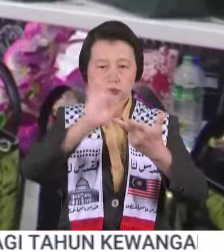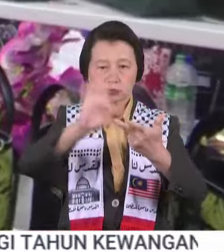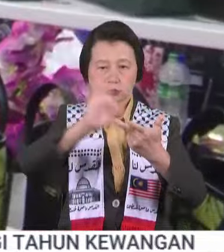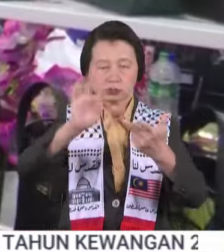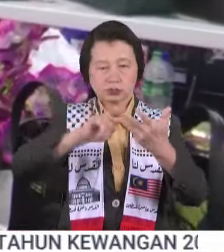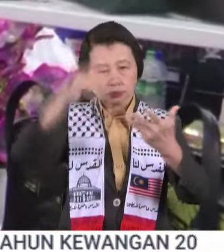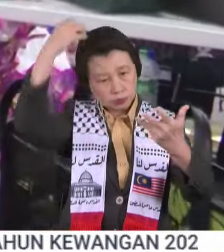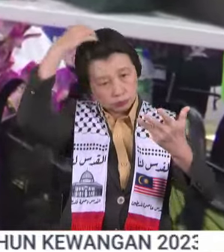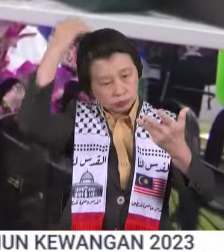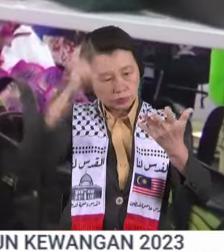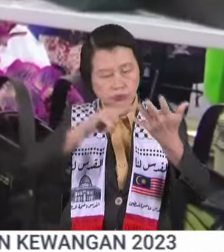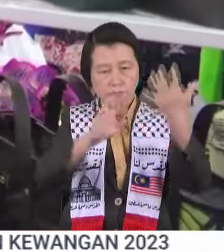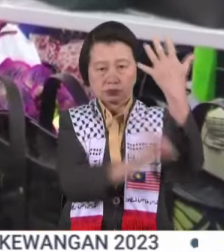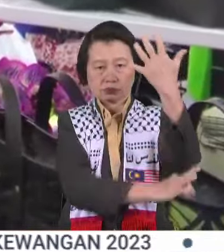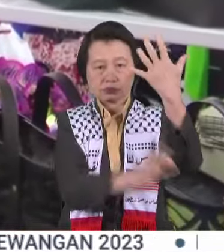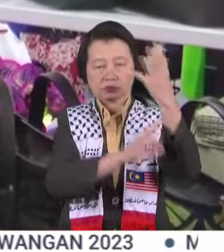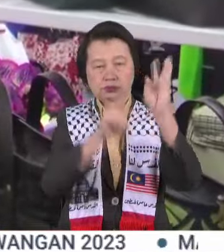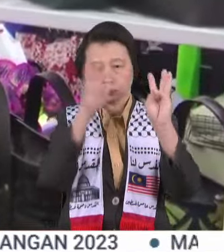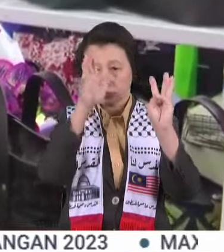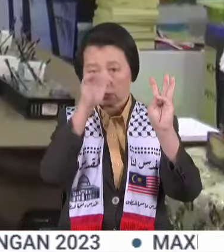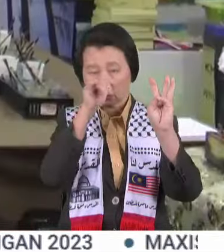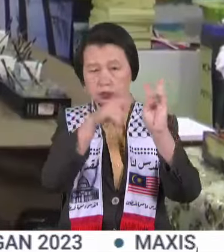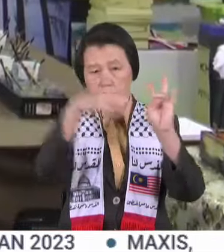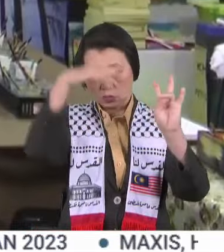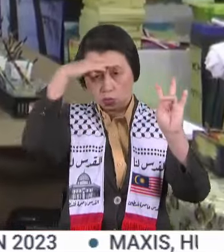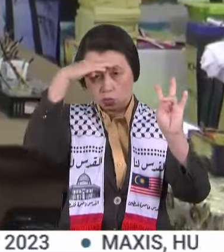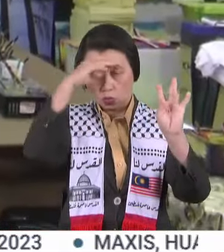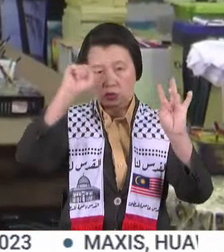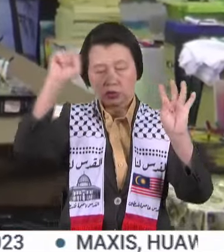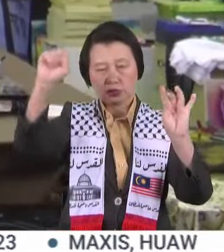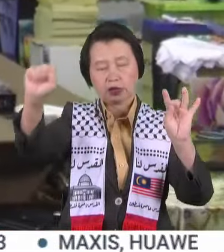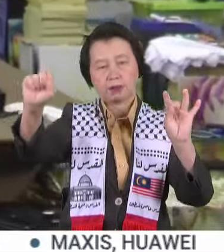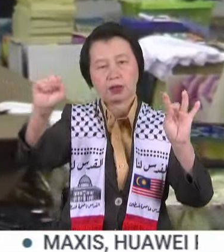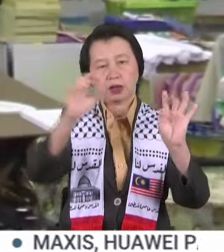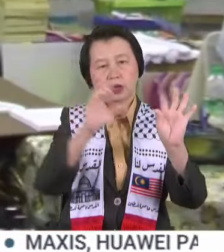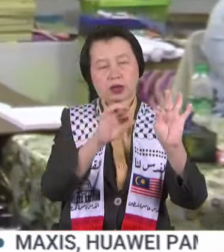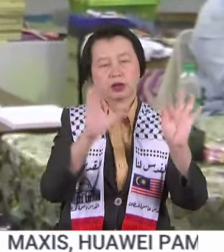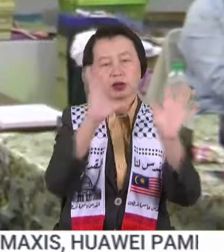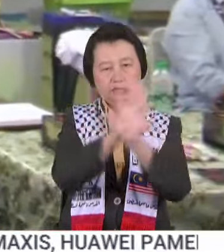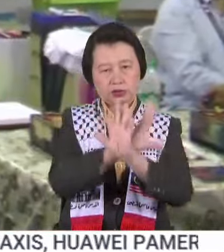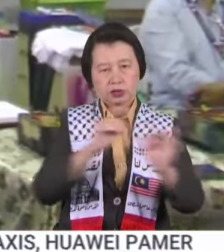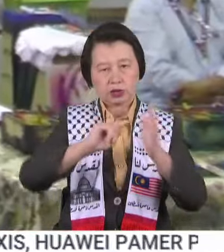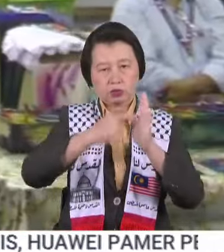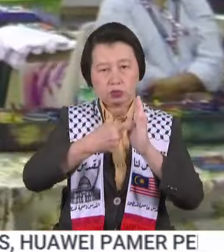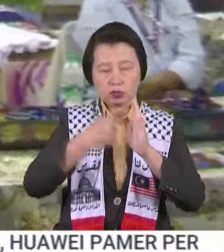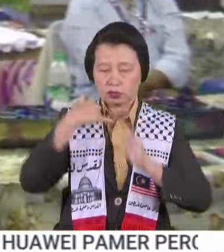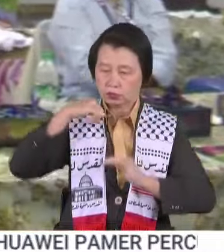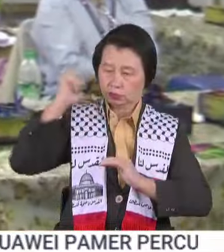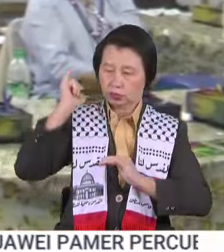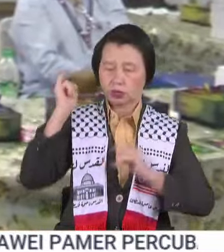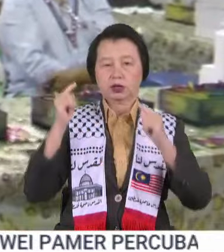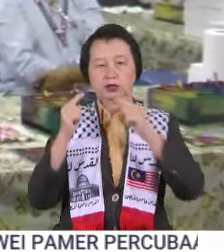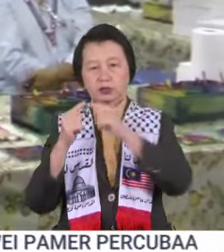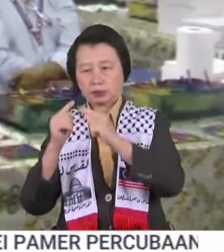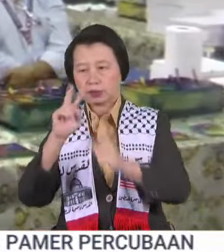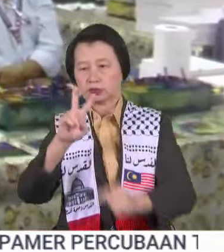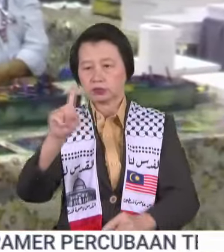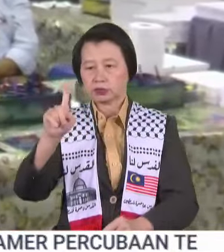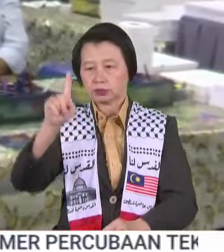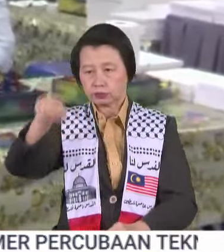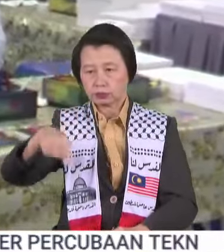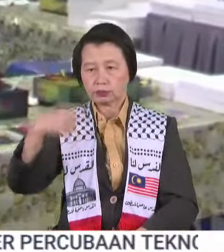Pinang, Selangor, Negeri Sembilan, Melaka, Johor, Sabah dan Sarawak bermula semalam hingga 21